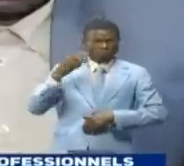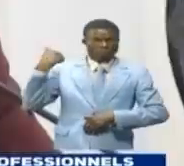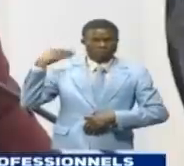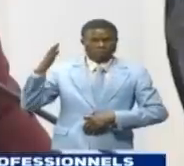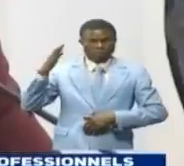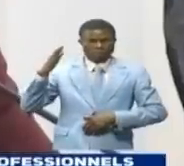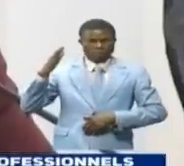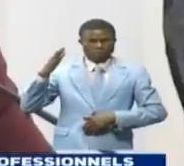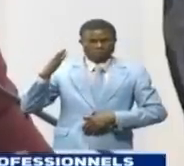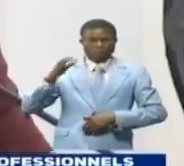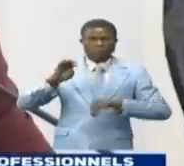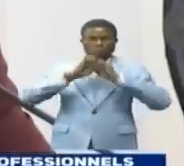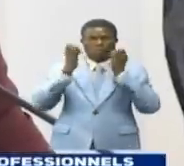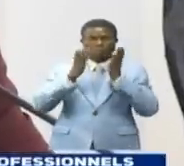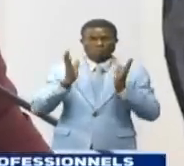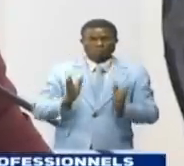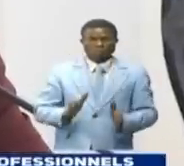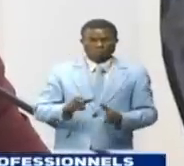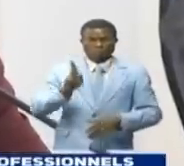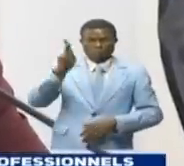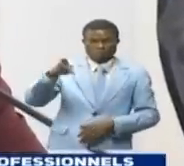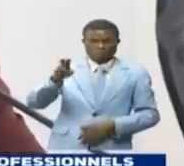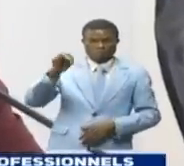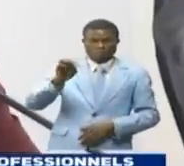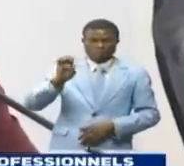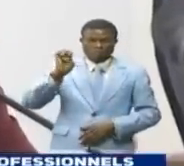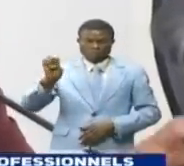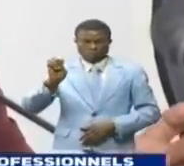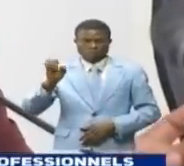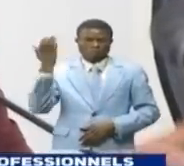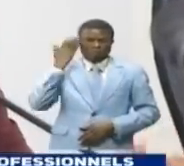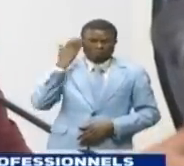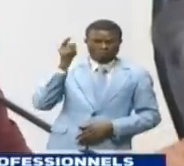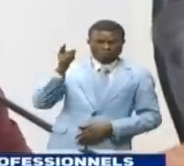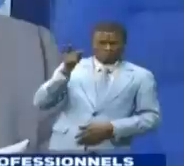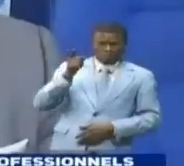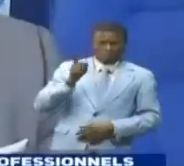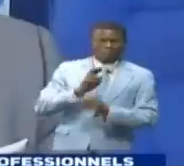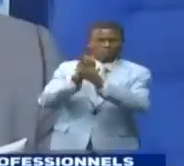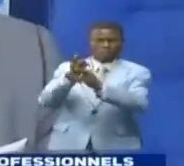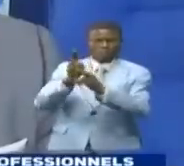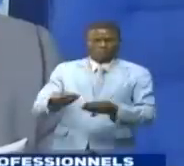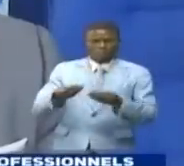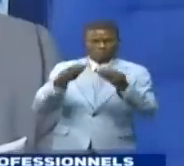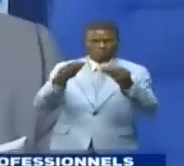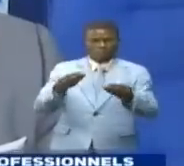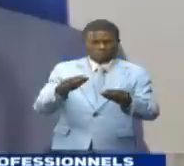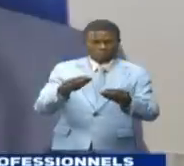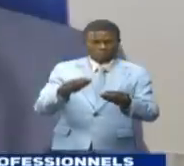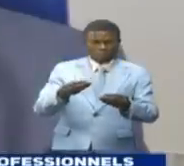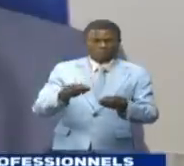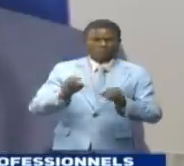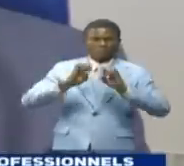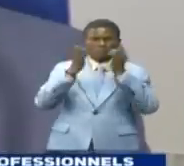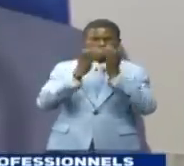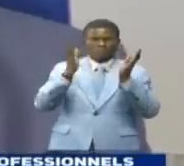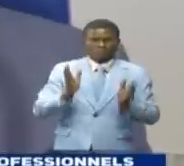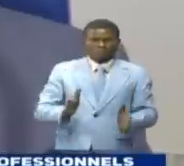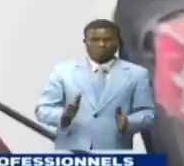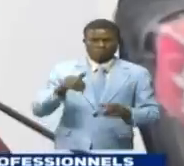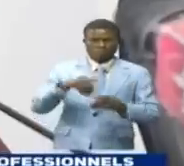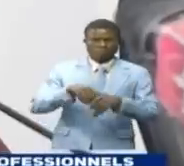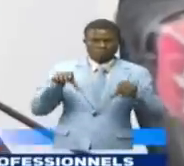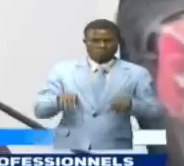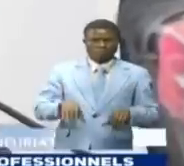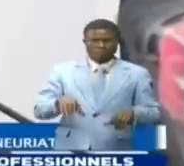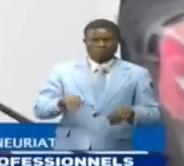de l'entrepreneuriat et PME, Justin Magala, a fait un état des lieux de l'entrepreneuriat au Congo.